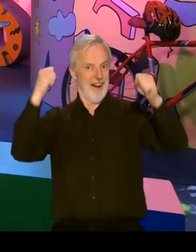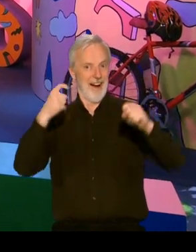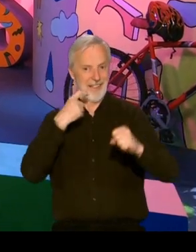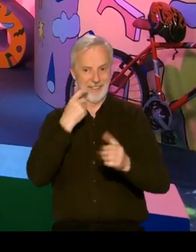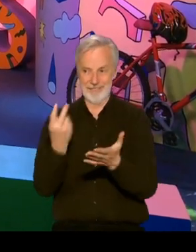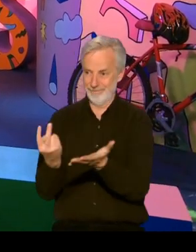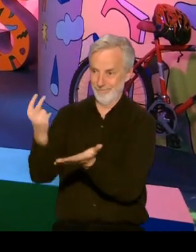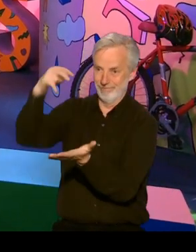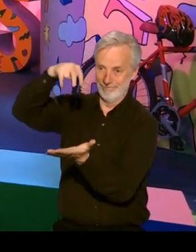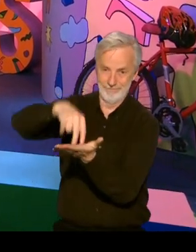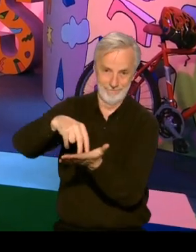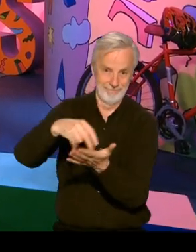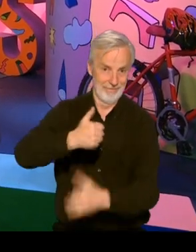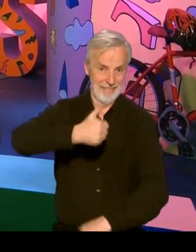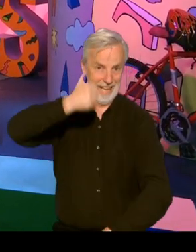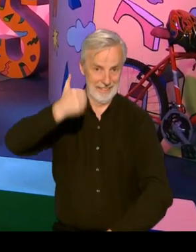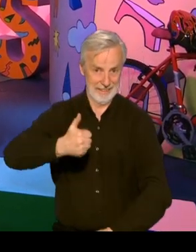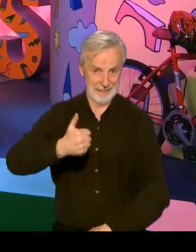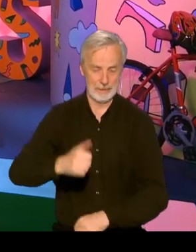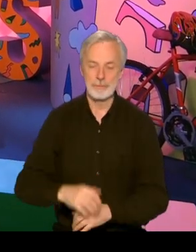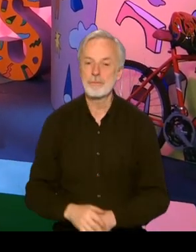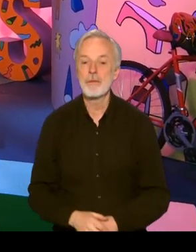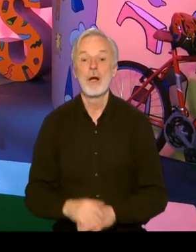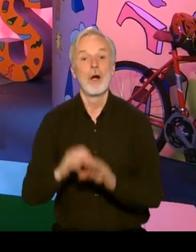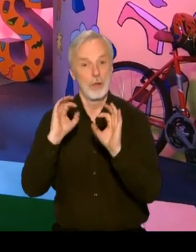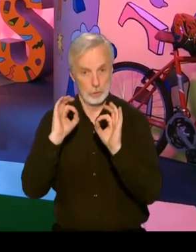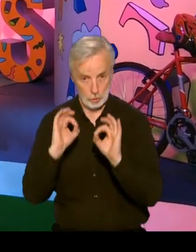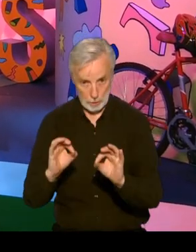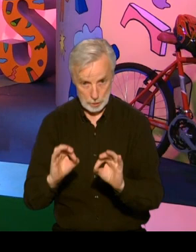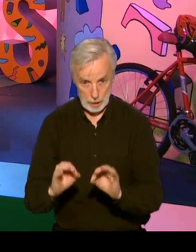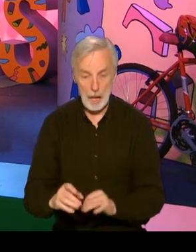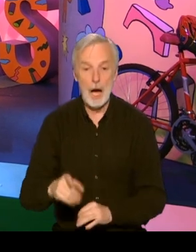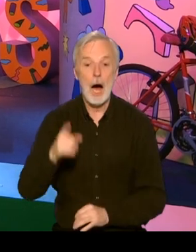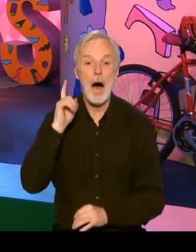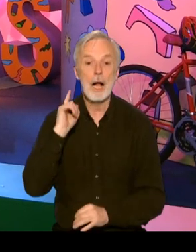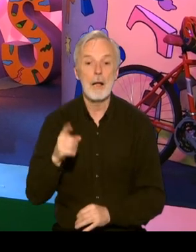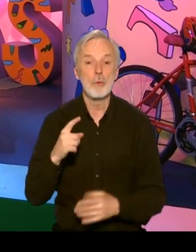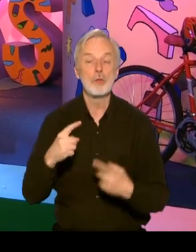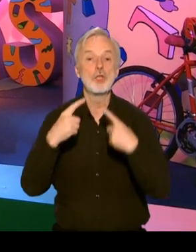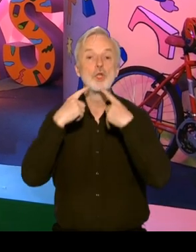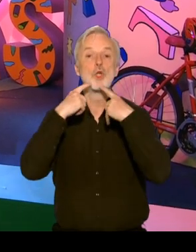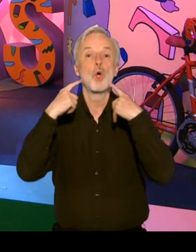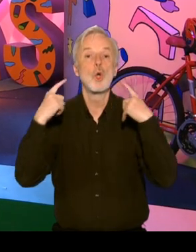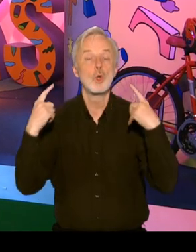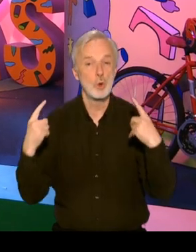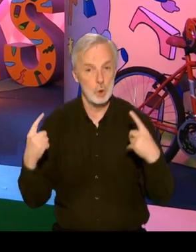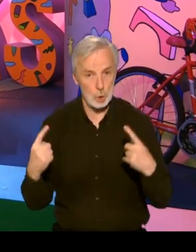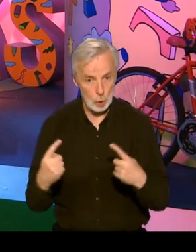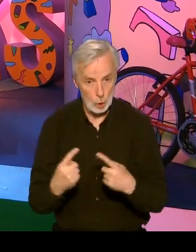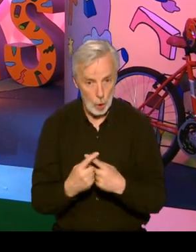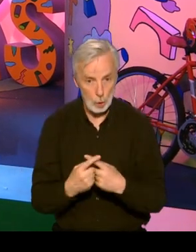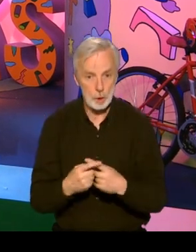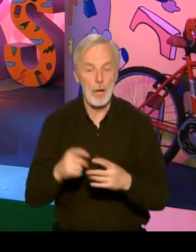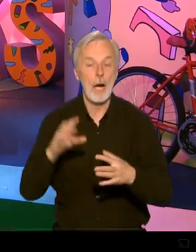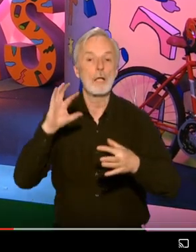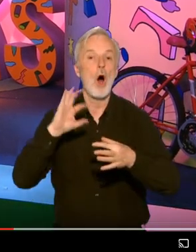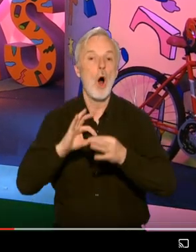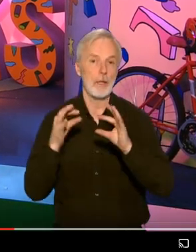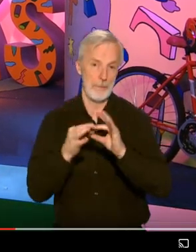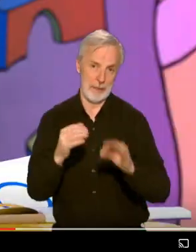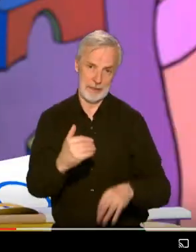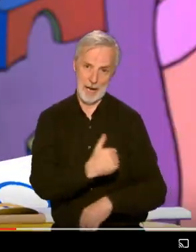Já chci taky na jedničku. No dobrá tedy, ale musíš si to nejdřív vyzkoušet v naší malé olympijské